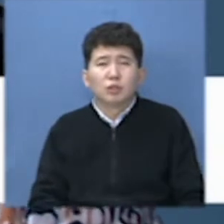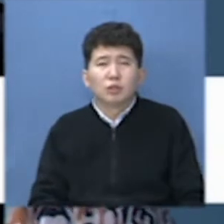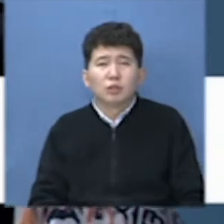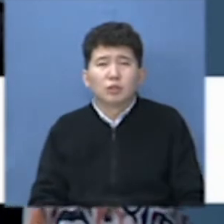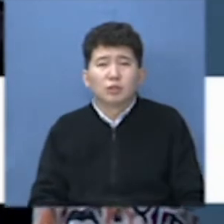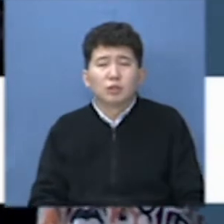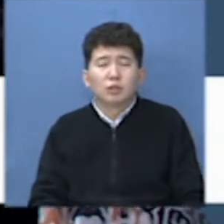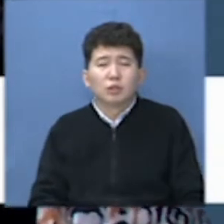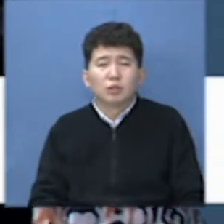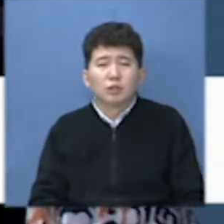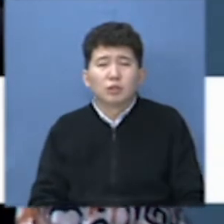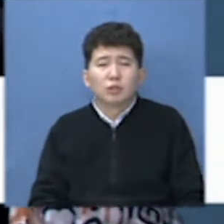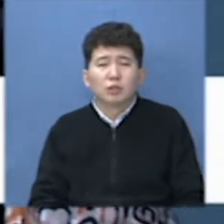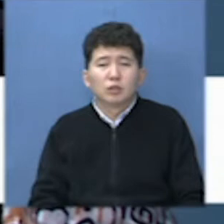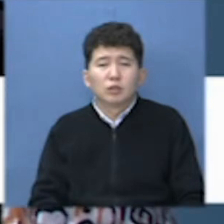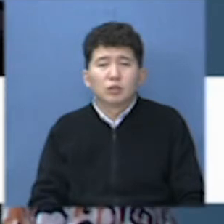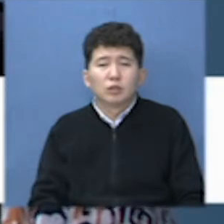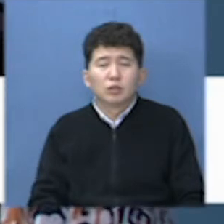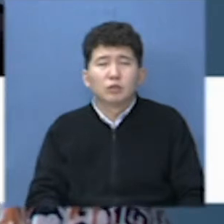орталығы бойынша